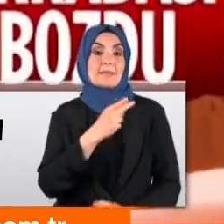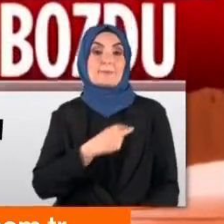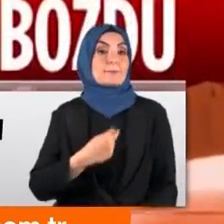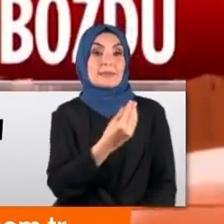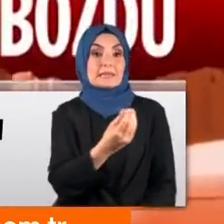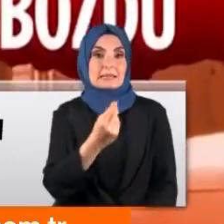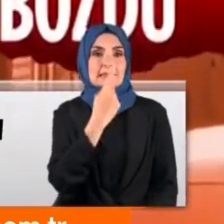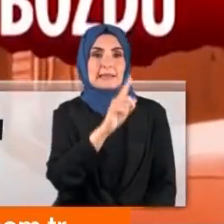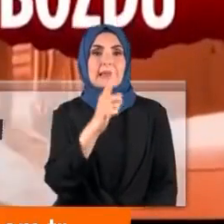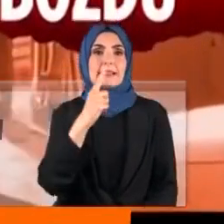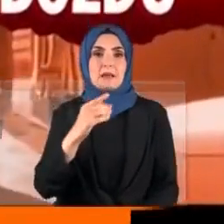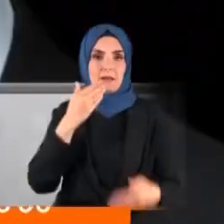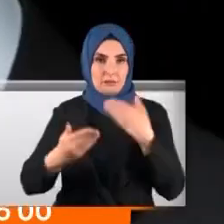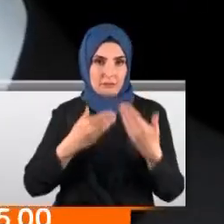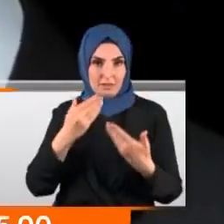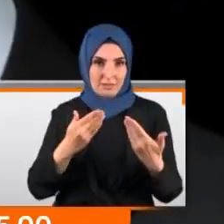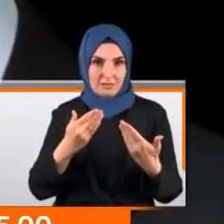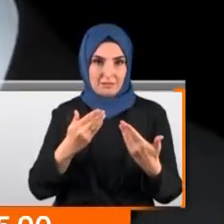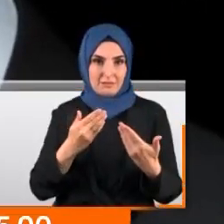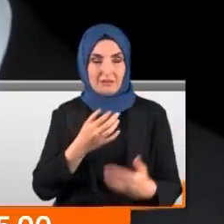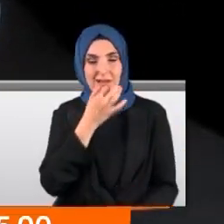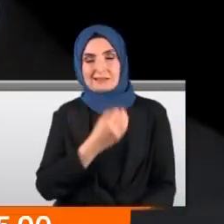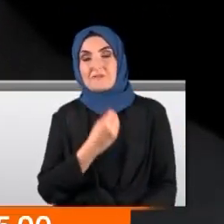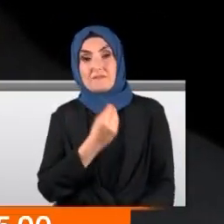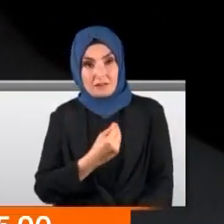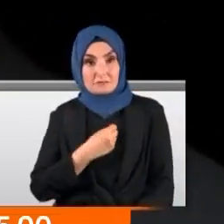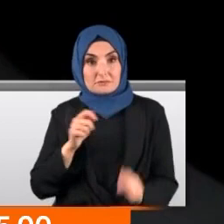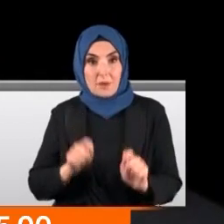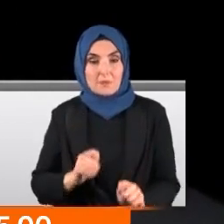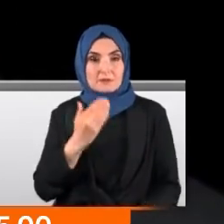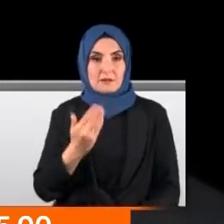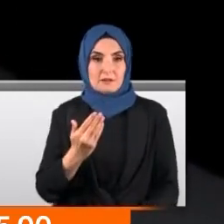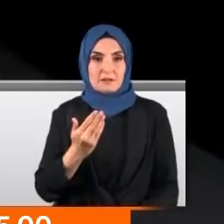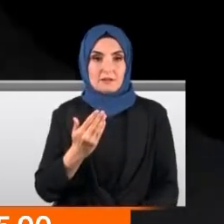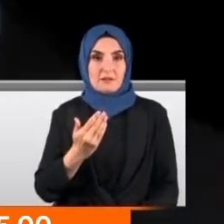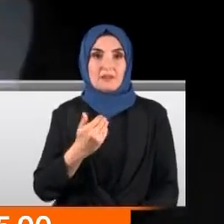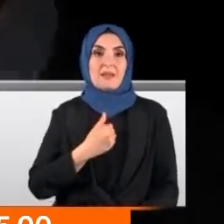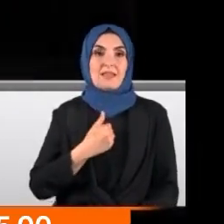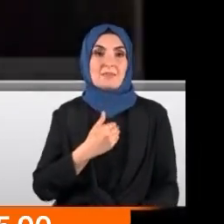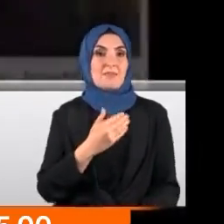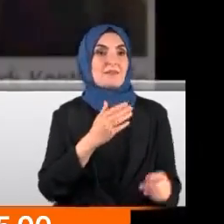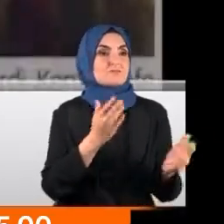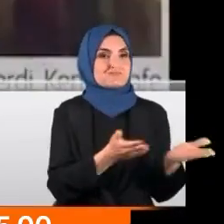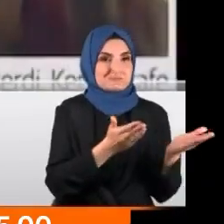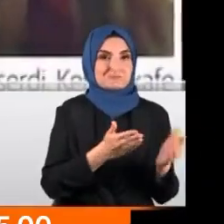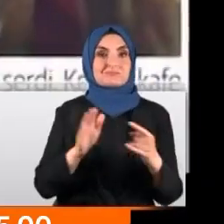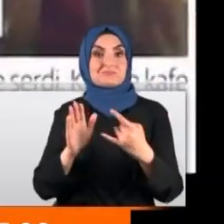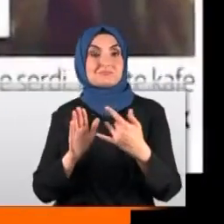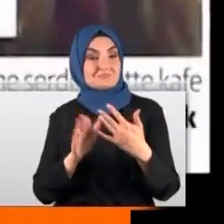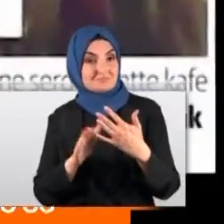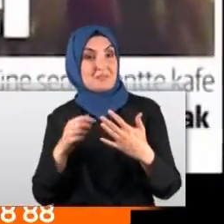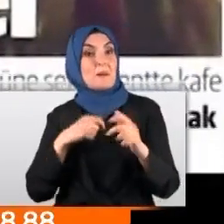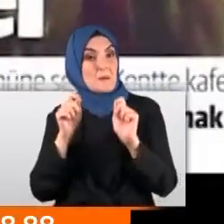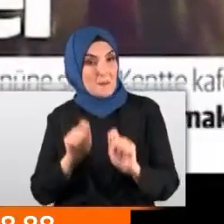saydı, göz mü yumsaydık diye sordu. Madem biz ayrımcılık yaptık, madem bu soruşturmalar CHP'li belediyelere kasten yapılıyor, Bilecik Belediye